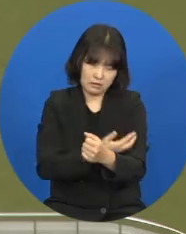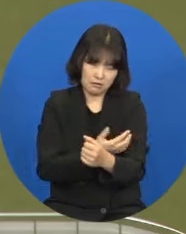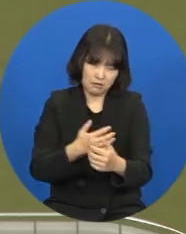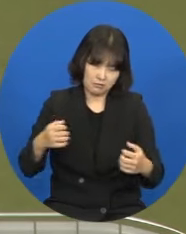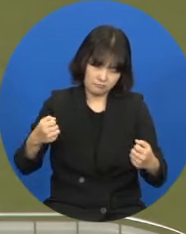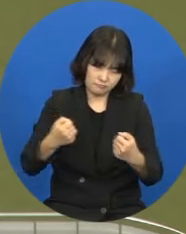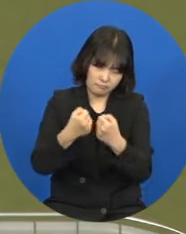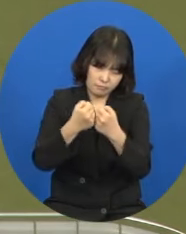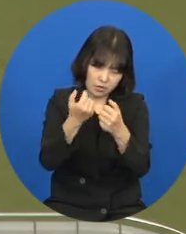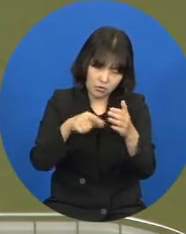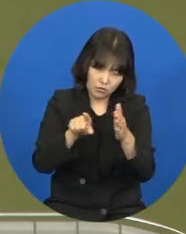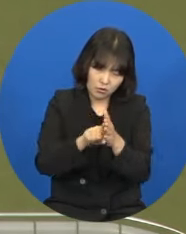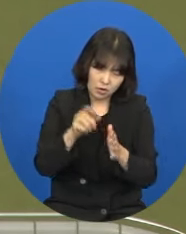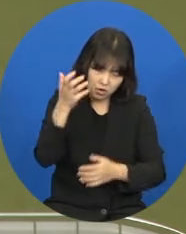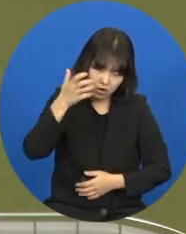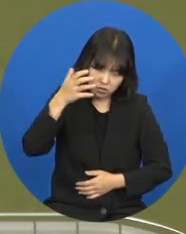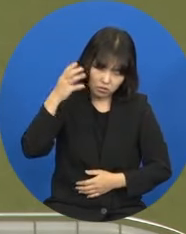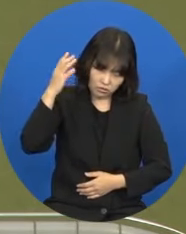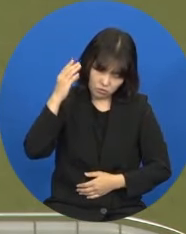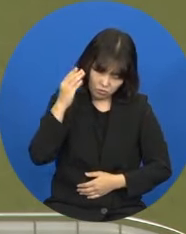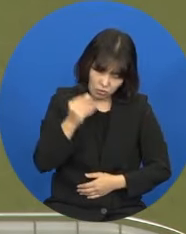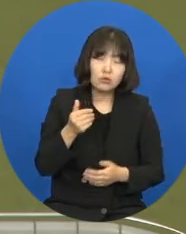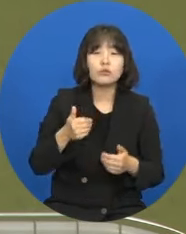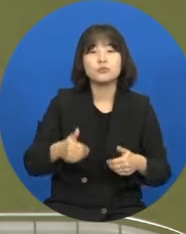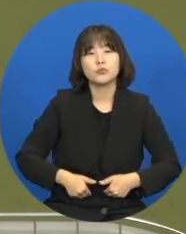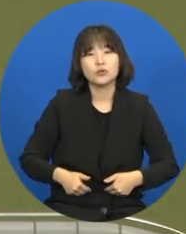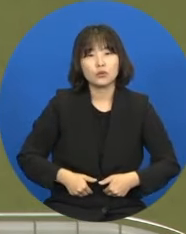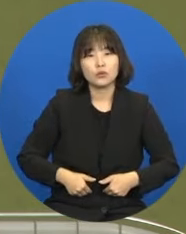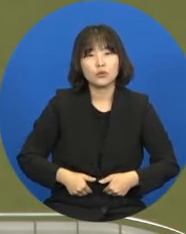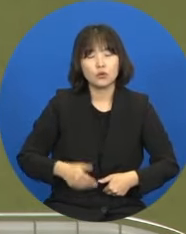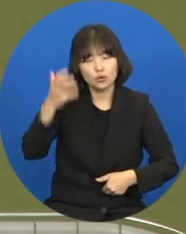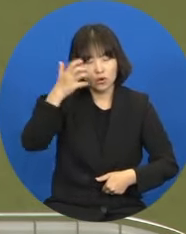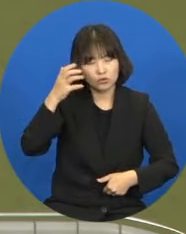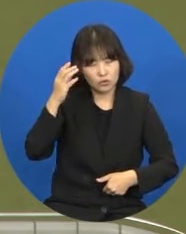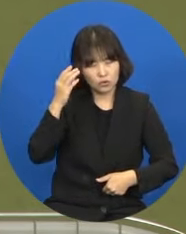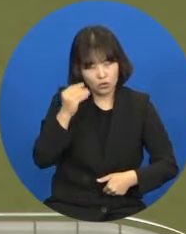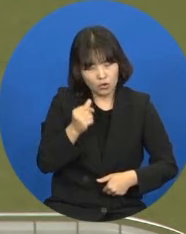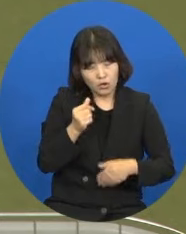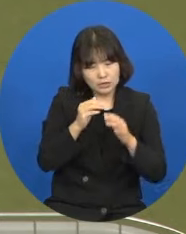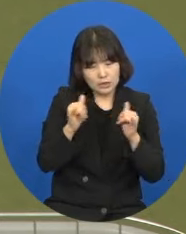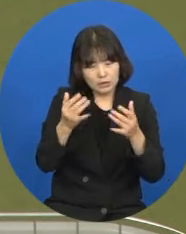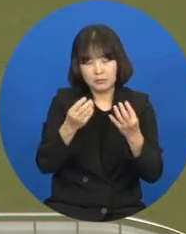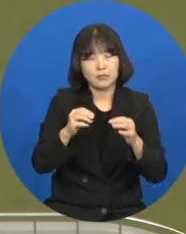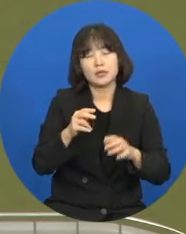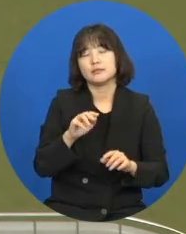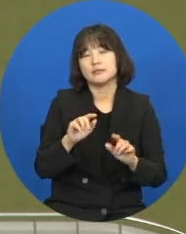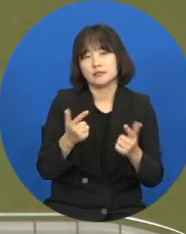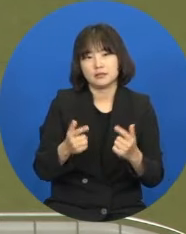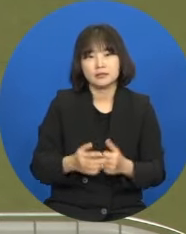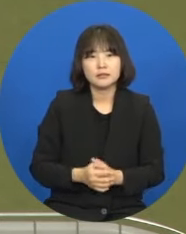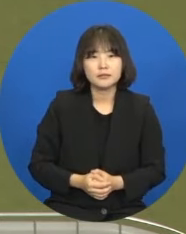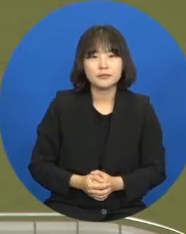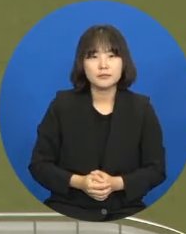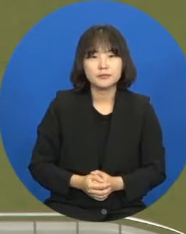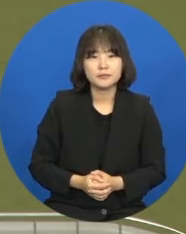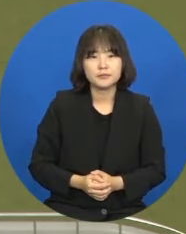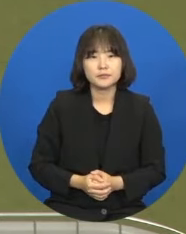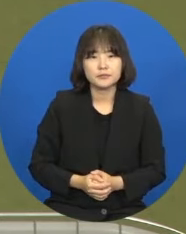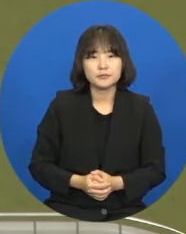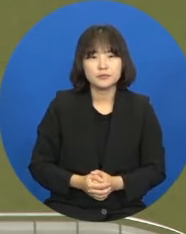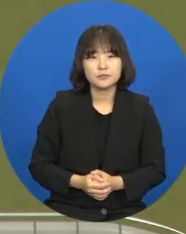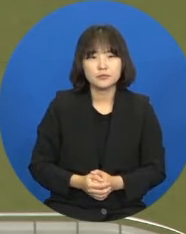영적으로 성숙해야 되는데 그만큼 영적으로 성숙한 사람이 많이 없다는 겁니다 그래서